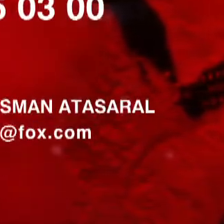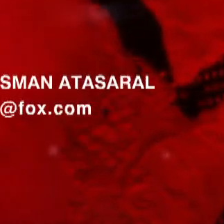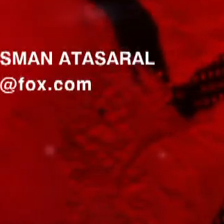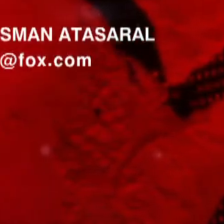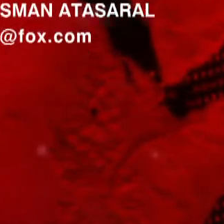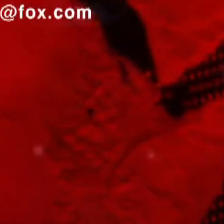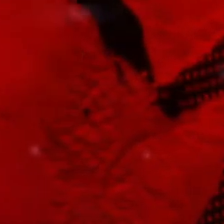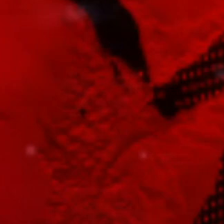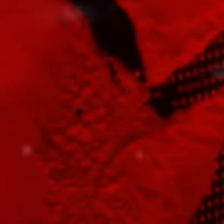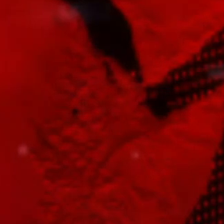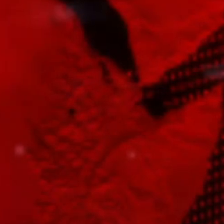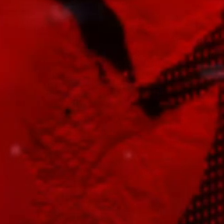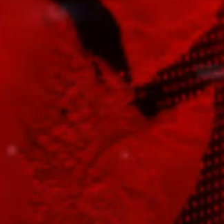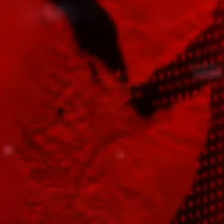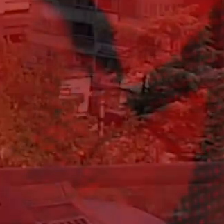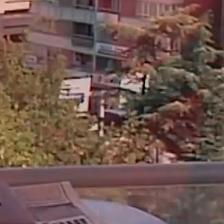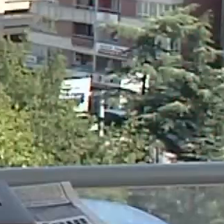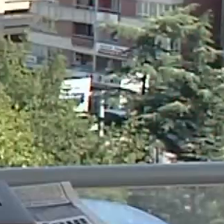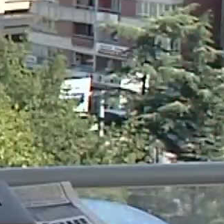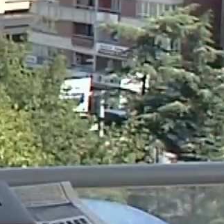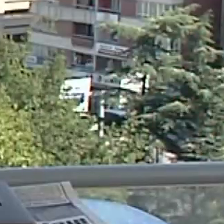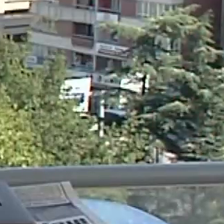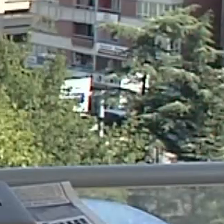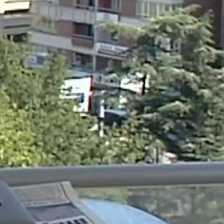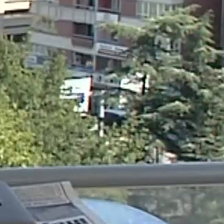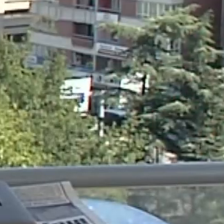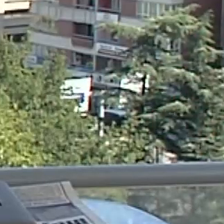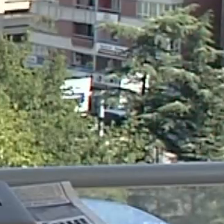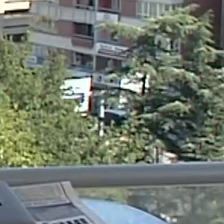Çalar Saat'te. O ana dek buluşuncaya dek hoşça kalın, güzel bir gün olsun.